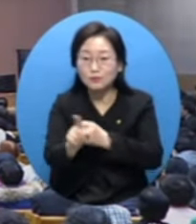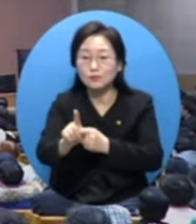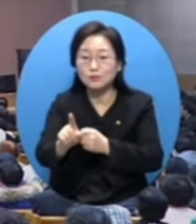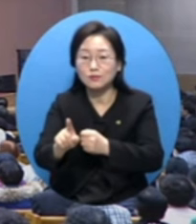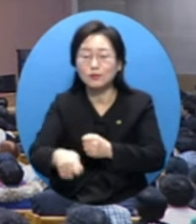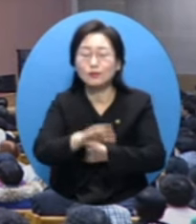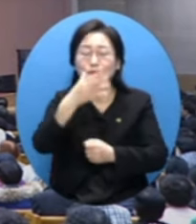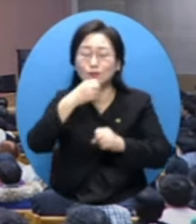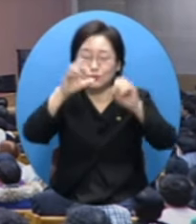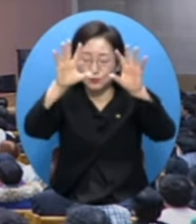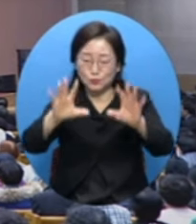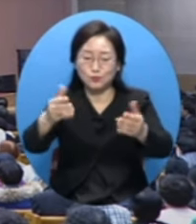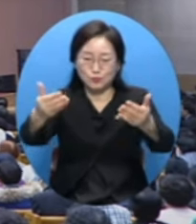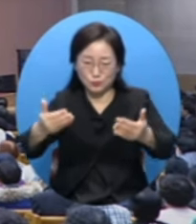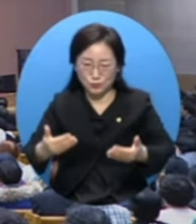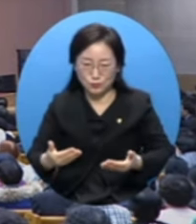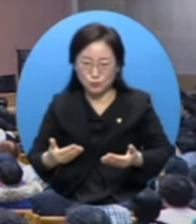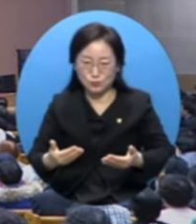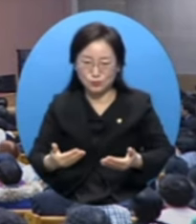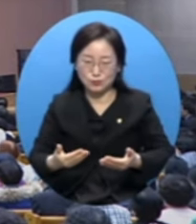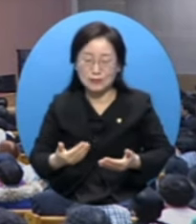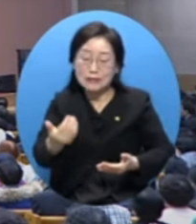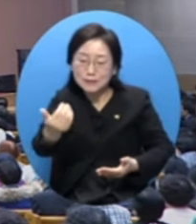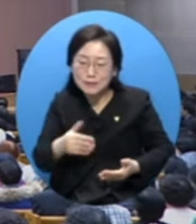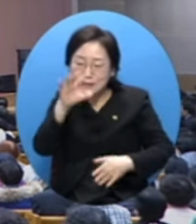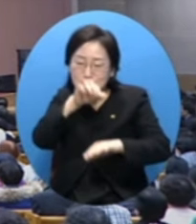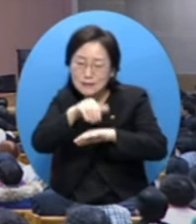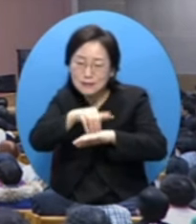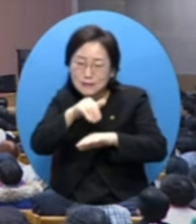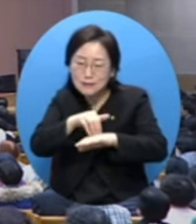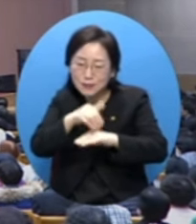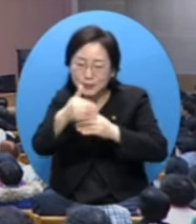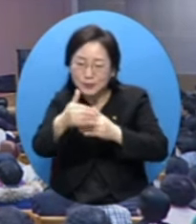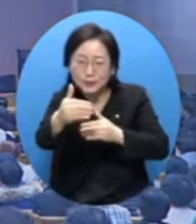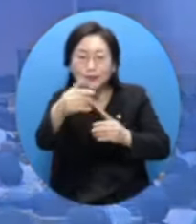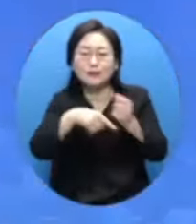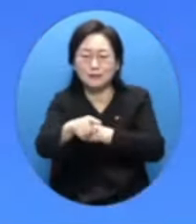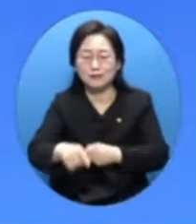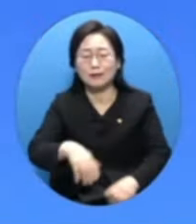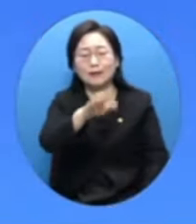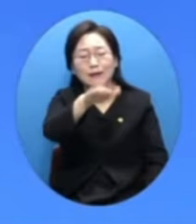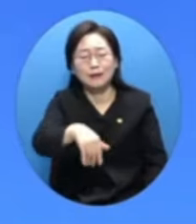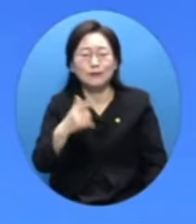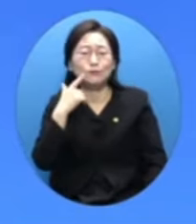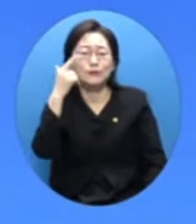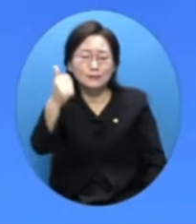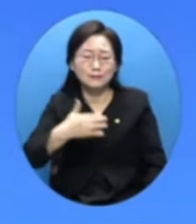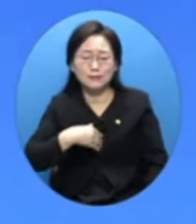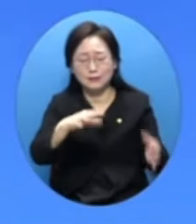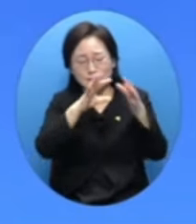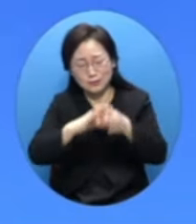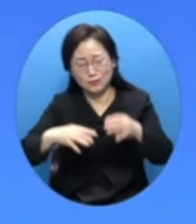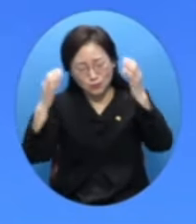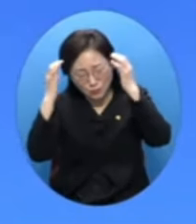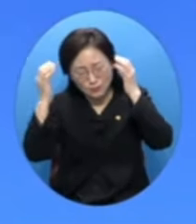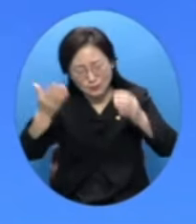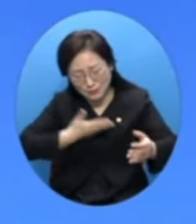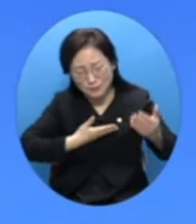우리에게 축복을 주시기 위한 훈련 연단 과정인 것입니다. 목사님, 저는 끊임없이 고난의 연속입니다.